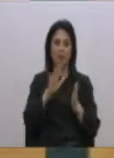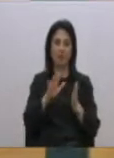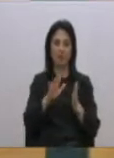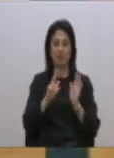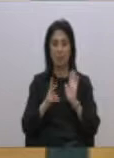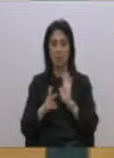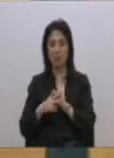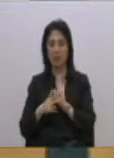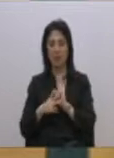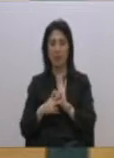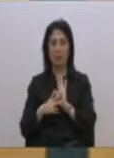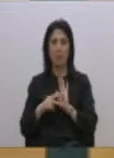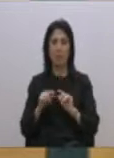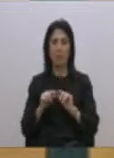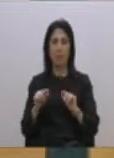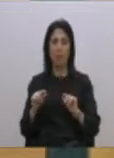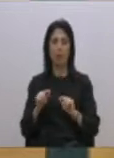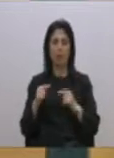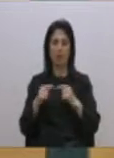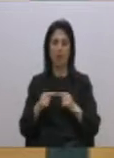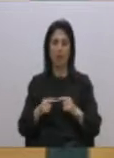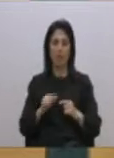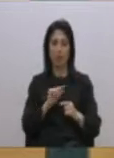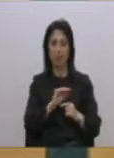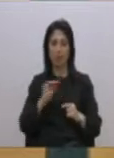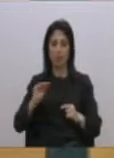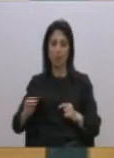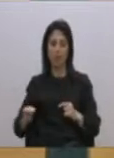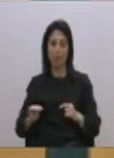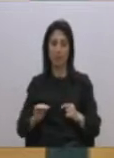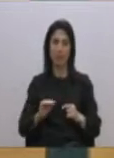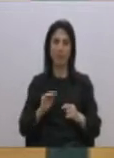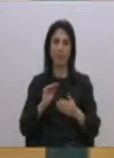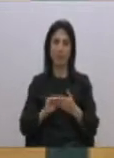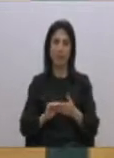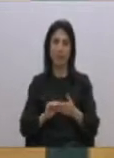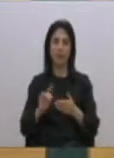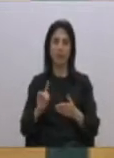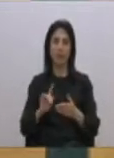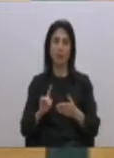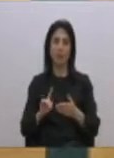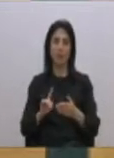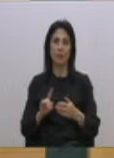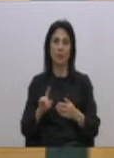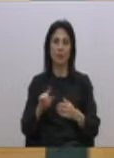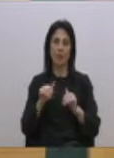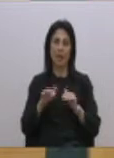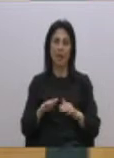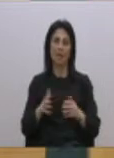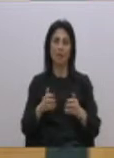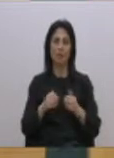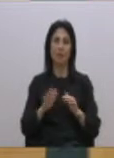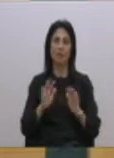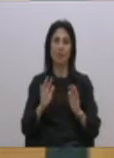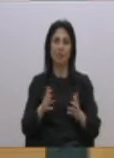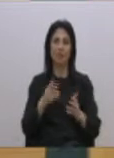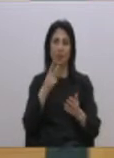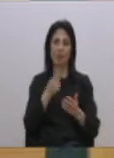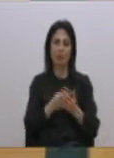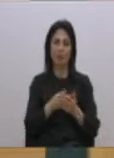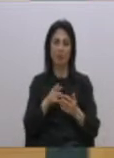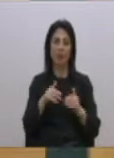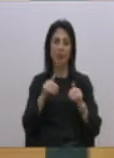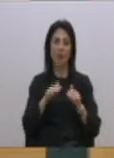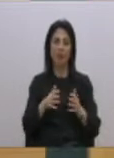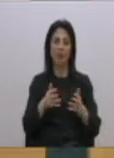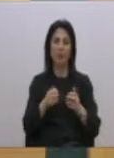მერვე პუნქტში დაზუსტდეს აღნიშნული და მიეთითოს, რომ აღნიშნული გადაწყვეტილების მიღების შემთხვევაში მიიჩნევა, რომ ამ